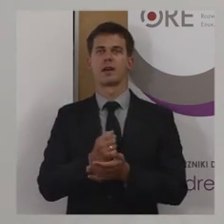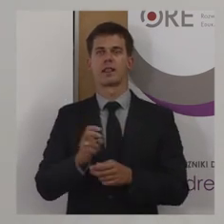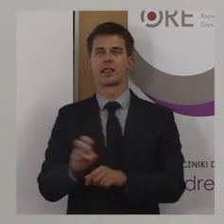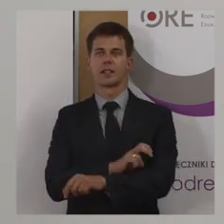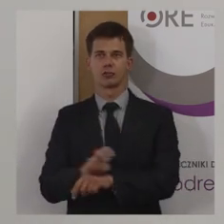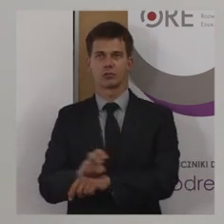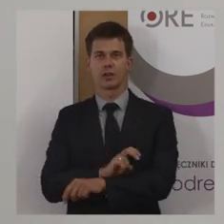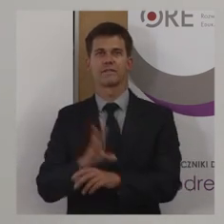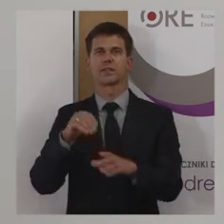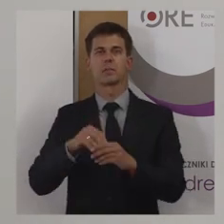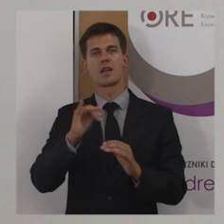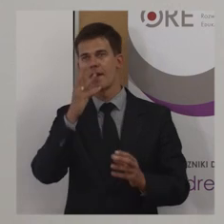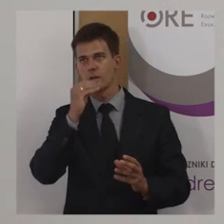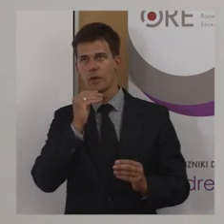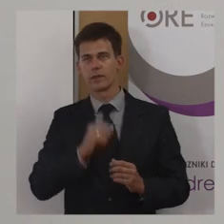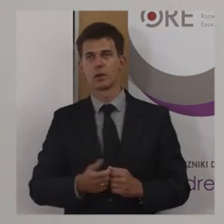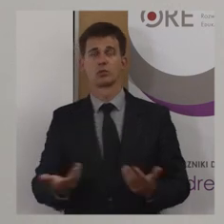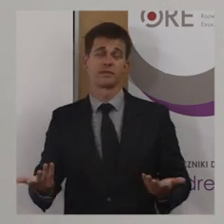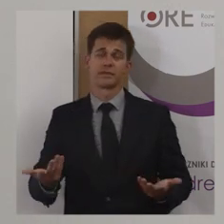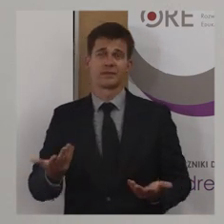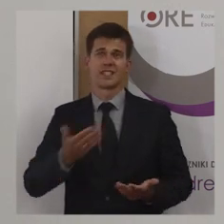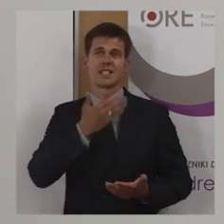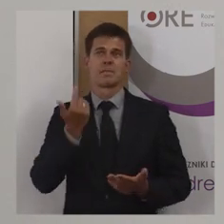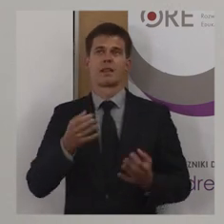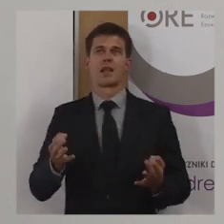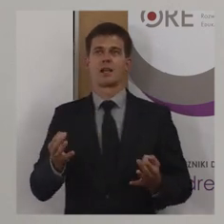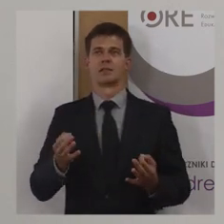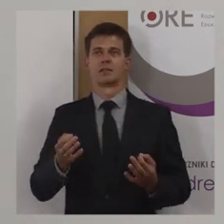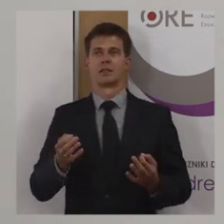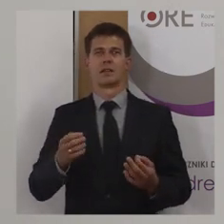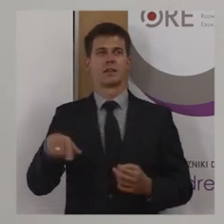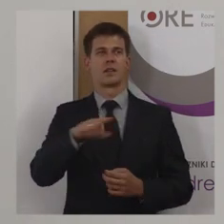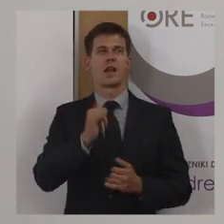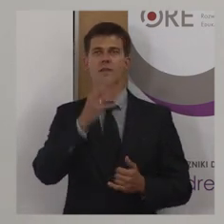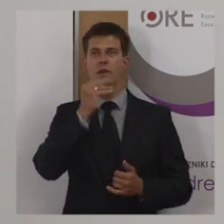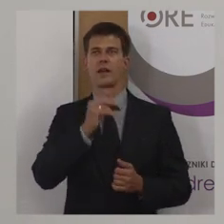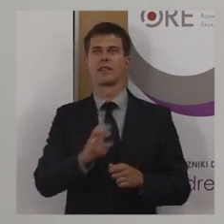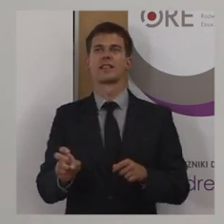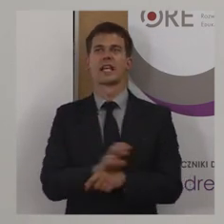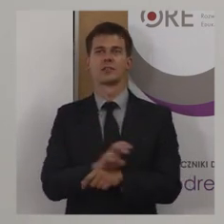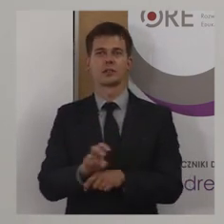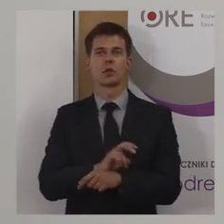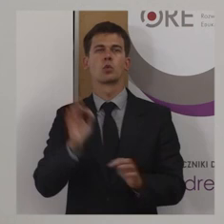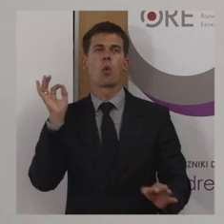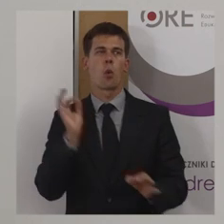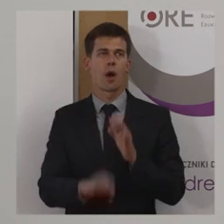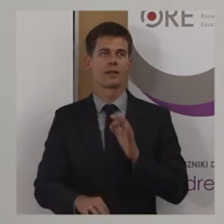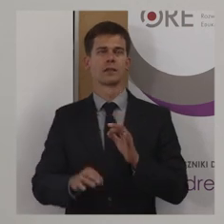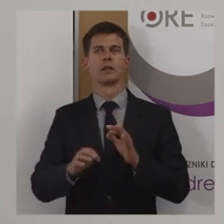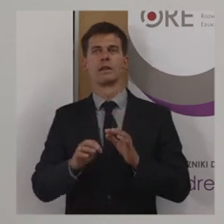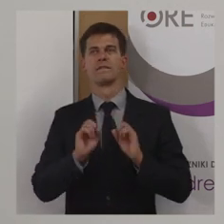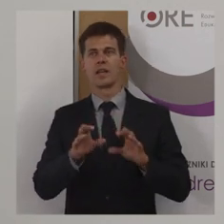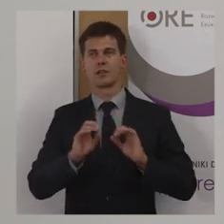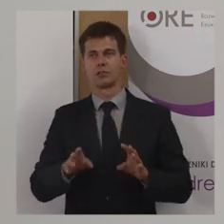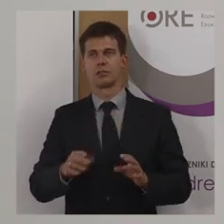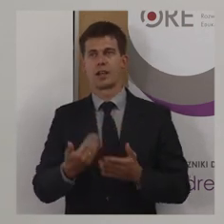techniczną, to myślę, że nie ma sensu w tym gronie dyskutować o sprawach zupełnie technicznych. Dlatego